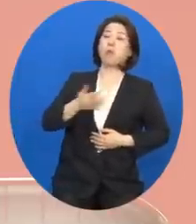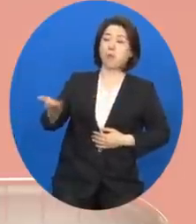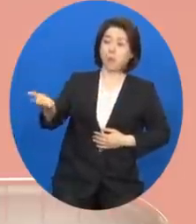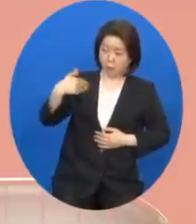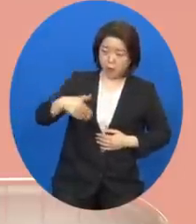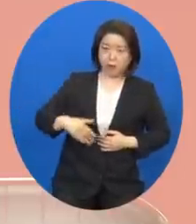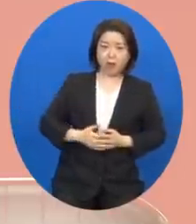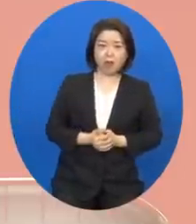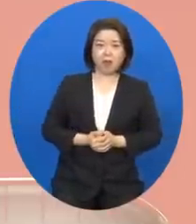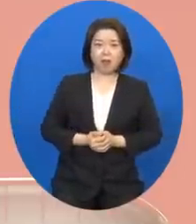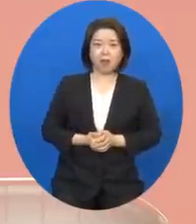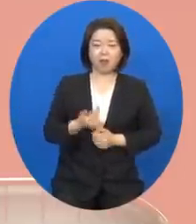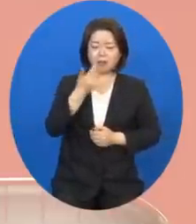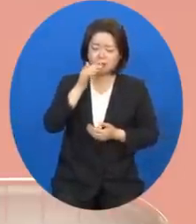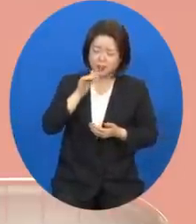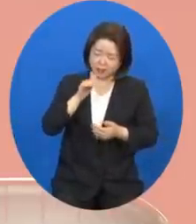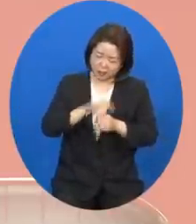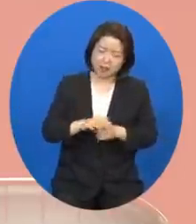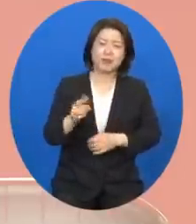참 기가 막히죠?